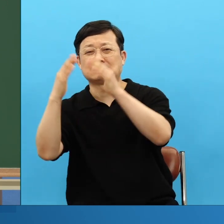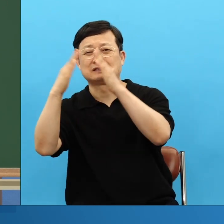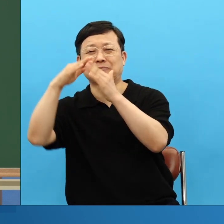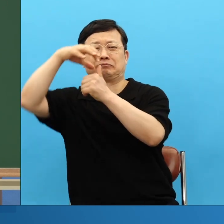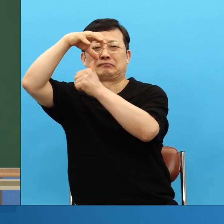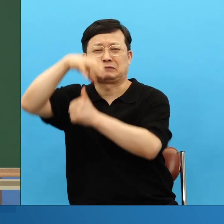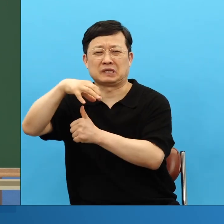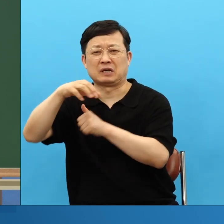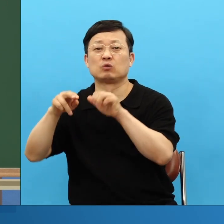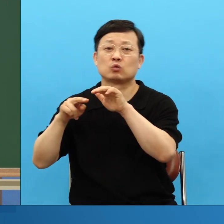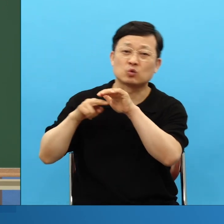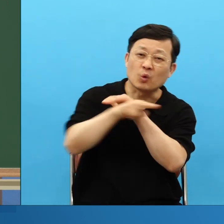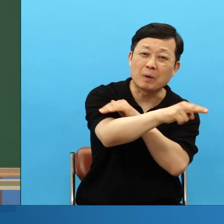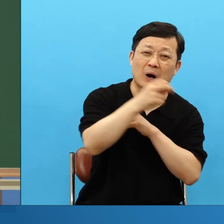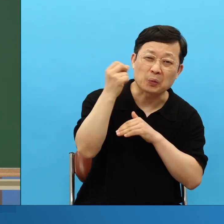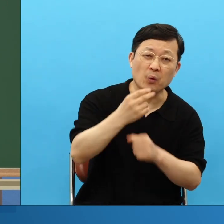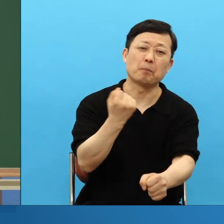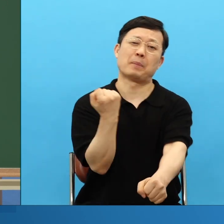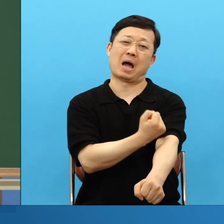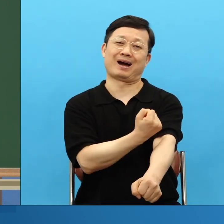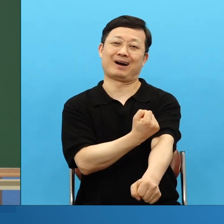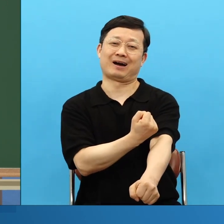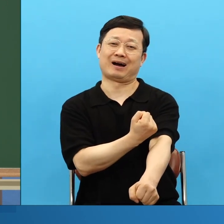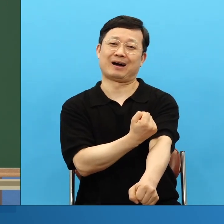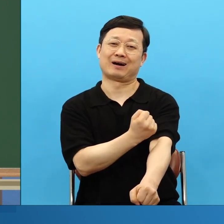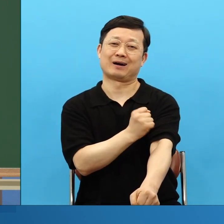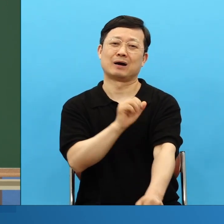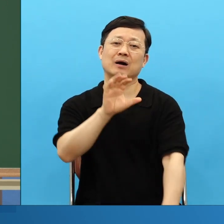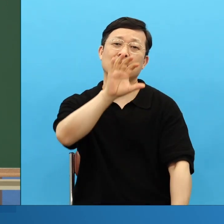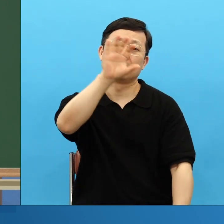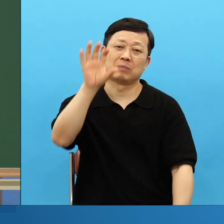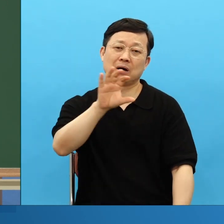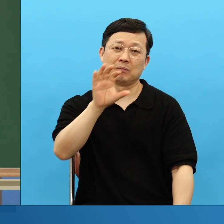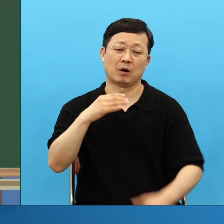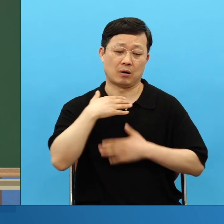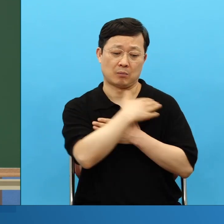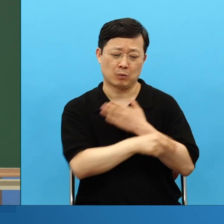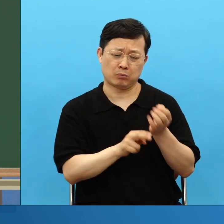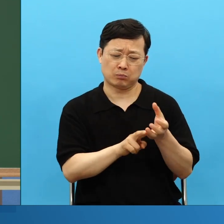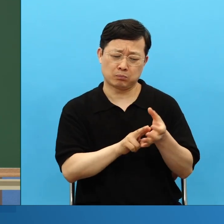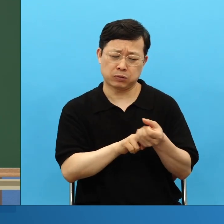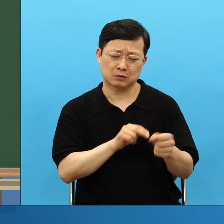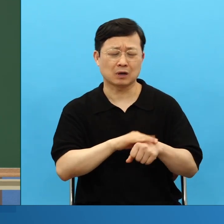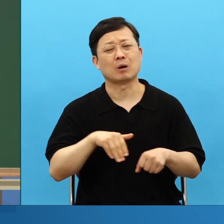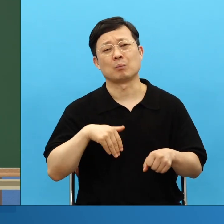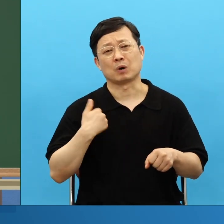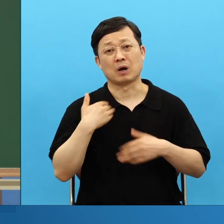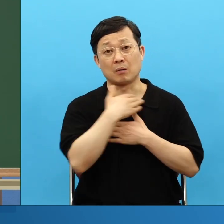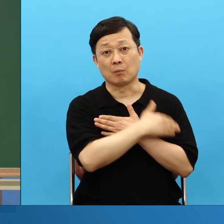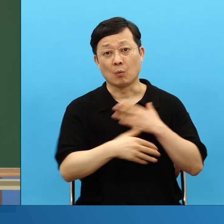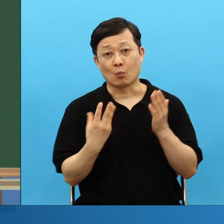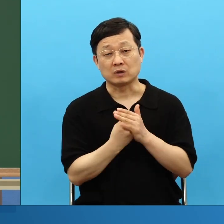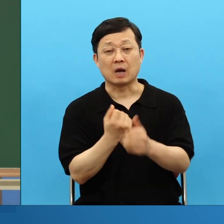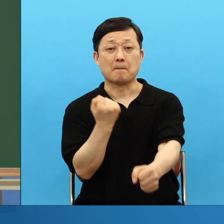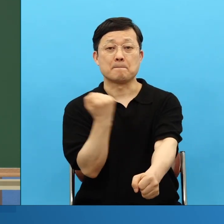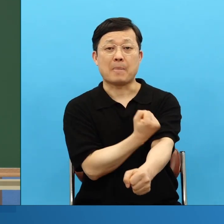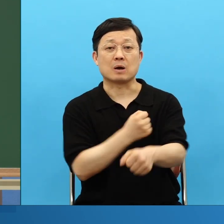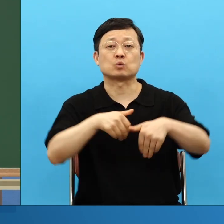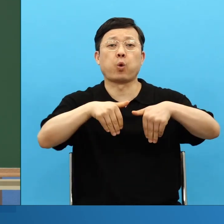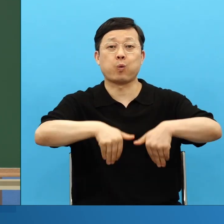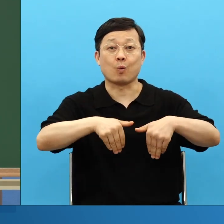갔대요. 마약을 해야 되니까. 몸 파는 거는 지는 모르겠고 몸은 이미 노예가 된 거죠.